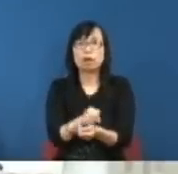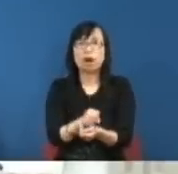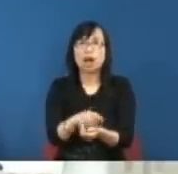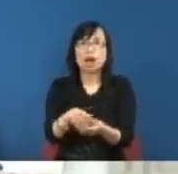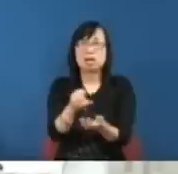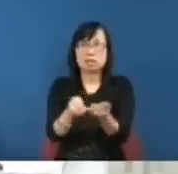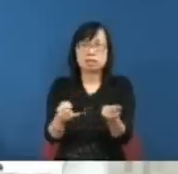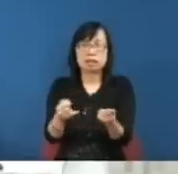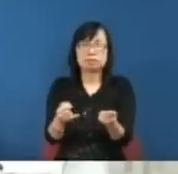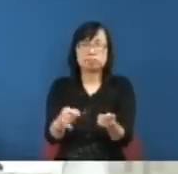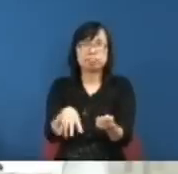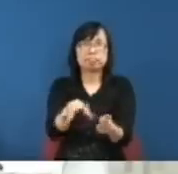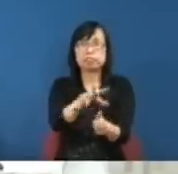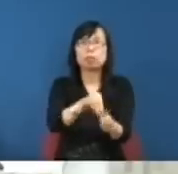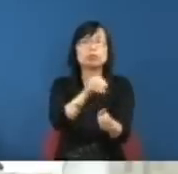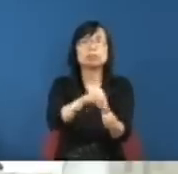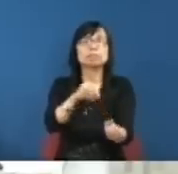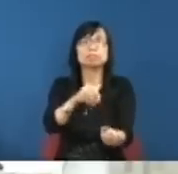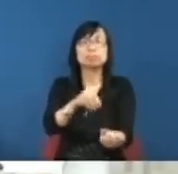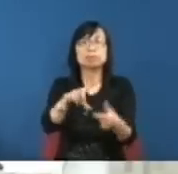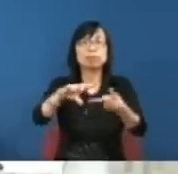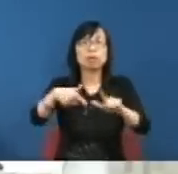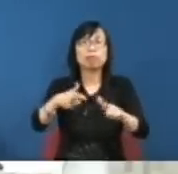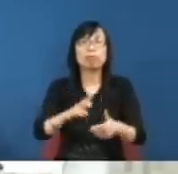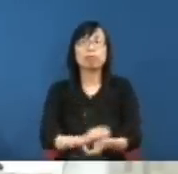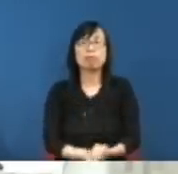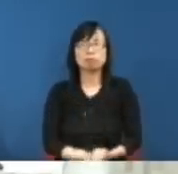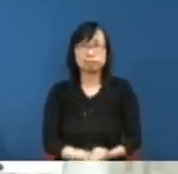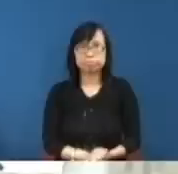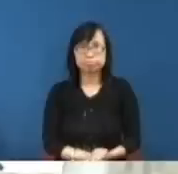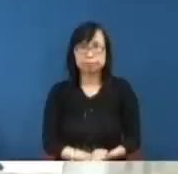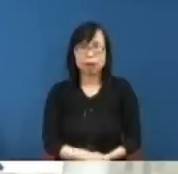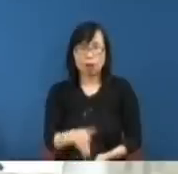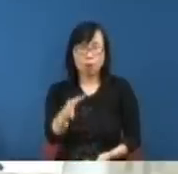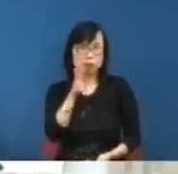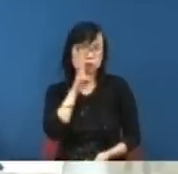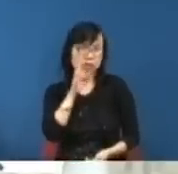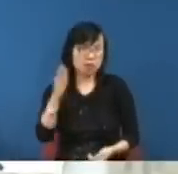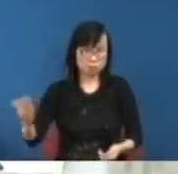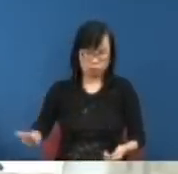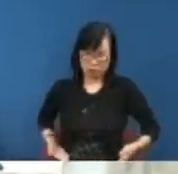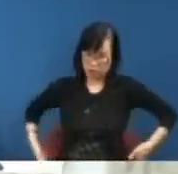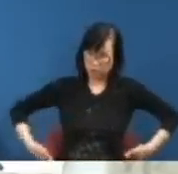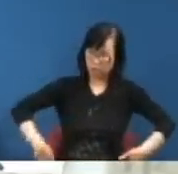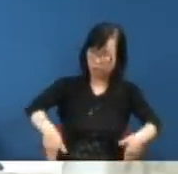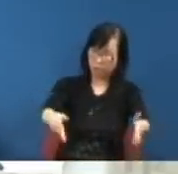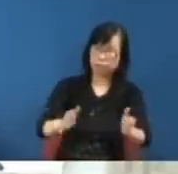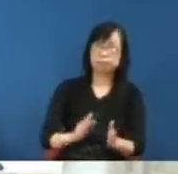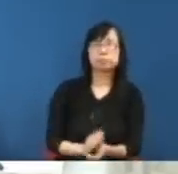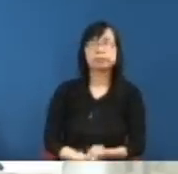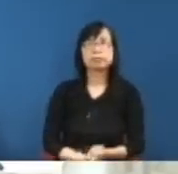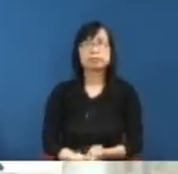生產嘅模式，就係咁樣啦。嗱，好簡單，你講翻華爾街點解咁大鑊咧？華爾